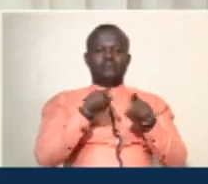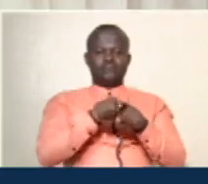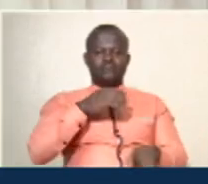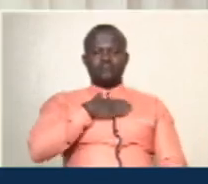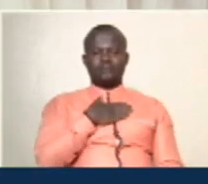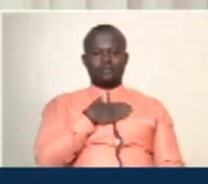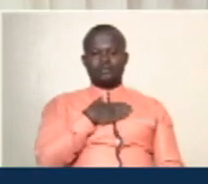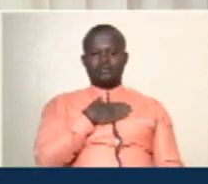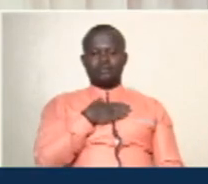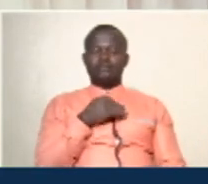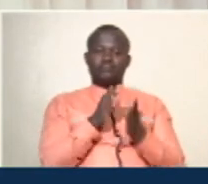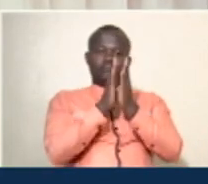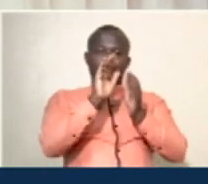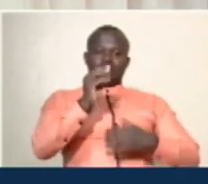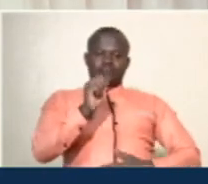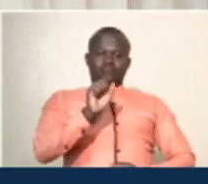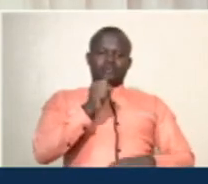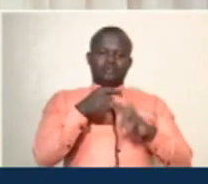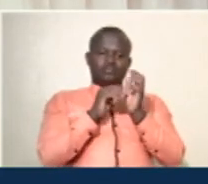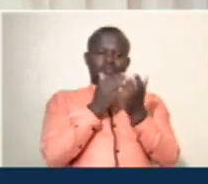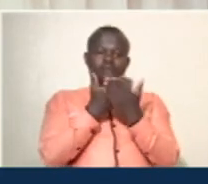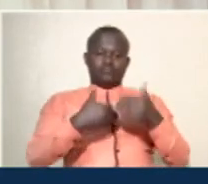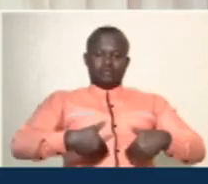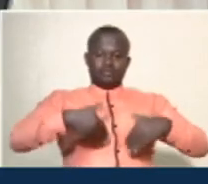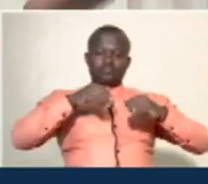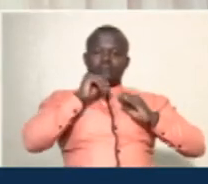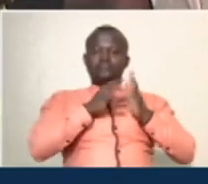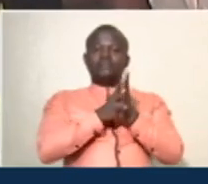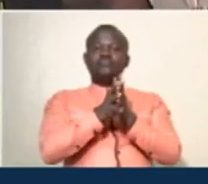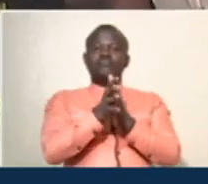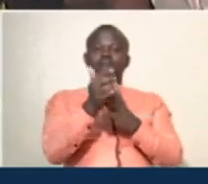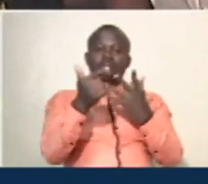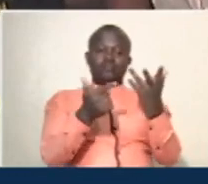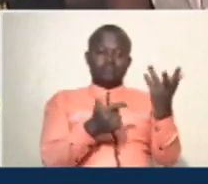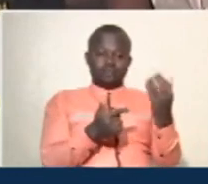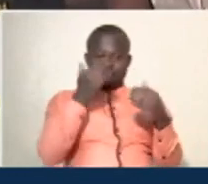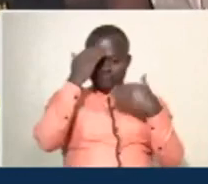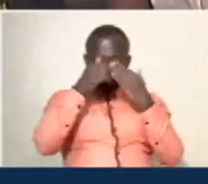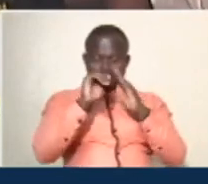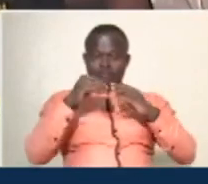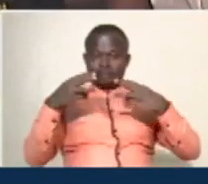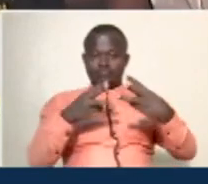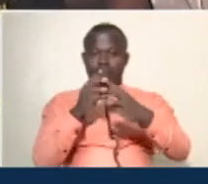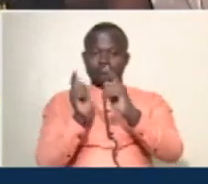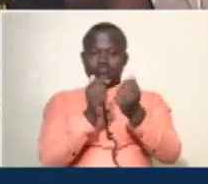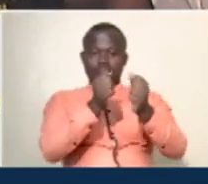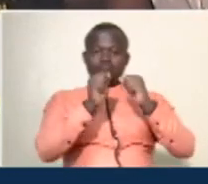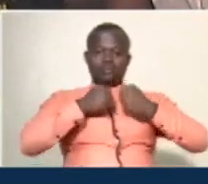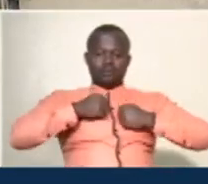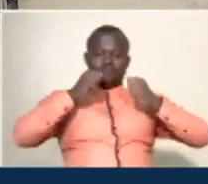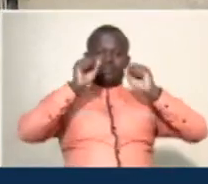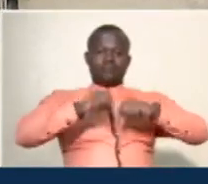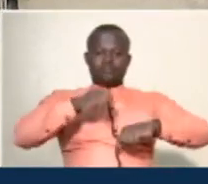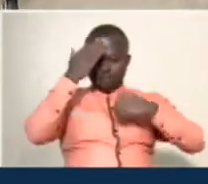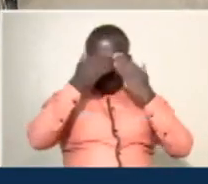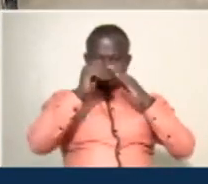tubayeho. General James Kabarebe kandi yasabye urubyiruko kudasesagura, avuga ko kugira ngo urugamba rwo kubohora u Rwanda rushoboke ari